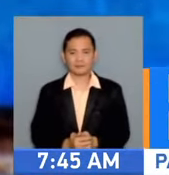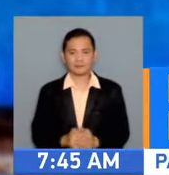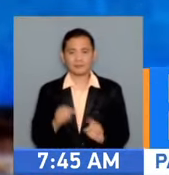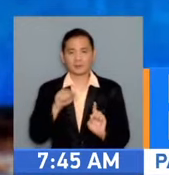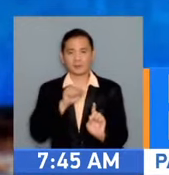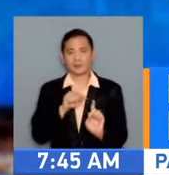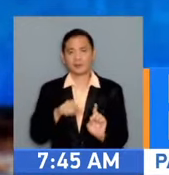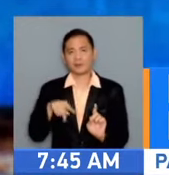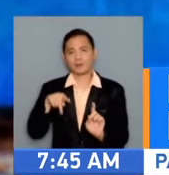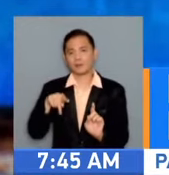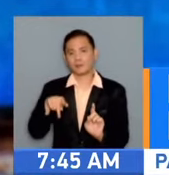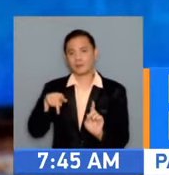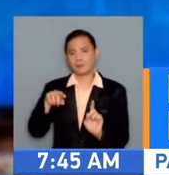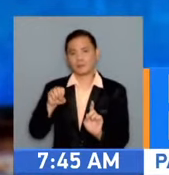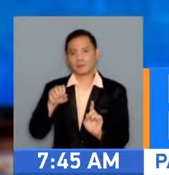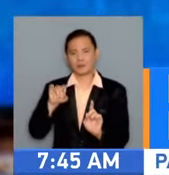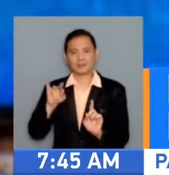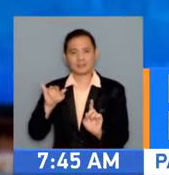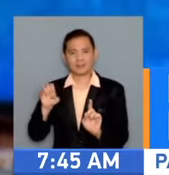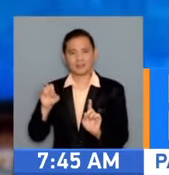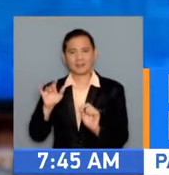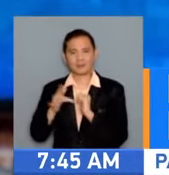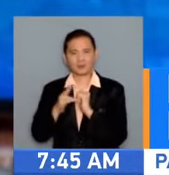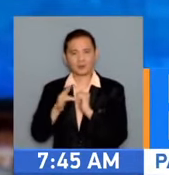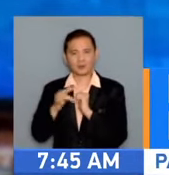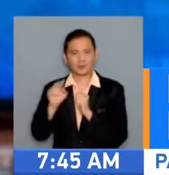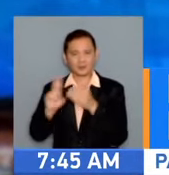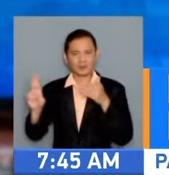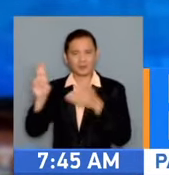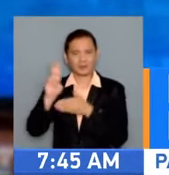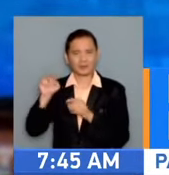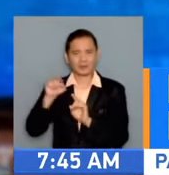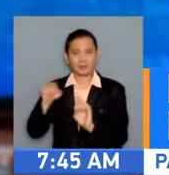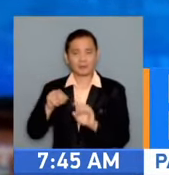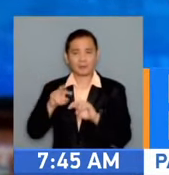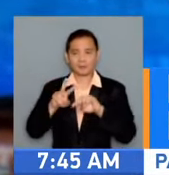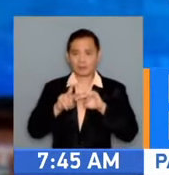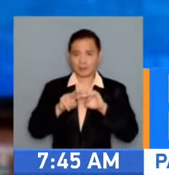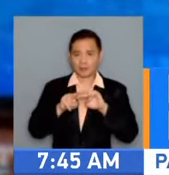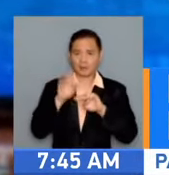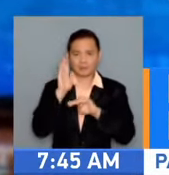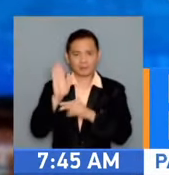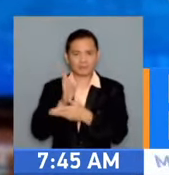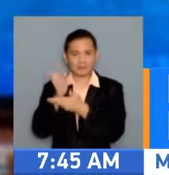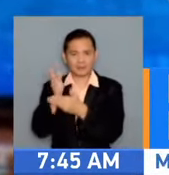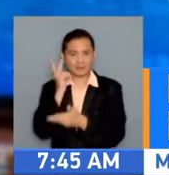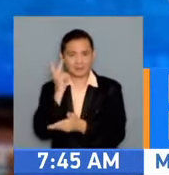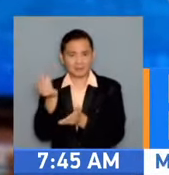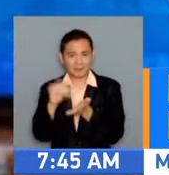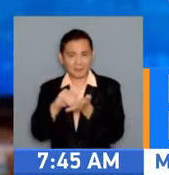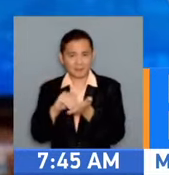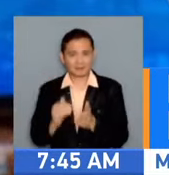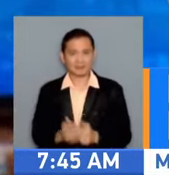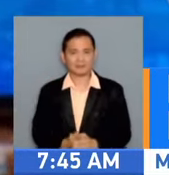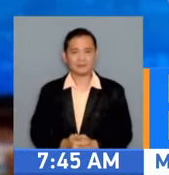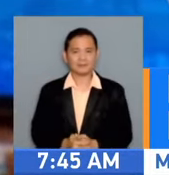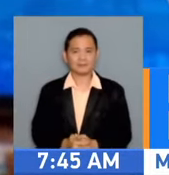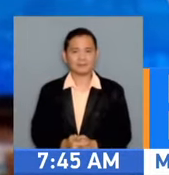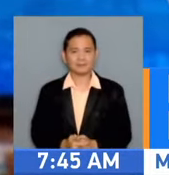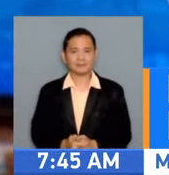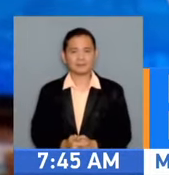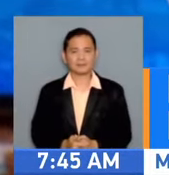Incorporated sa Dasal, Pangasinan, kita-kita po tayo. Present na inyong morning opa sa inyong 76th founding